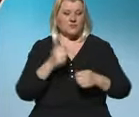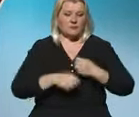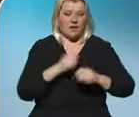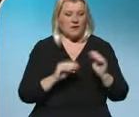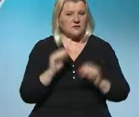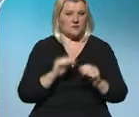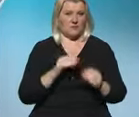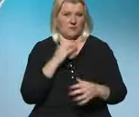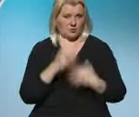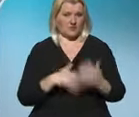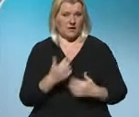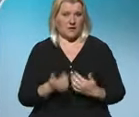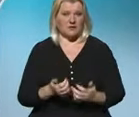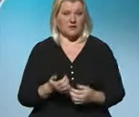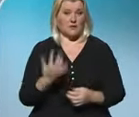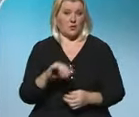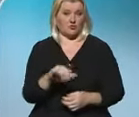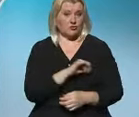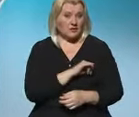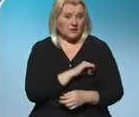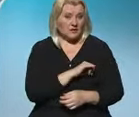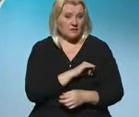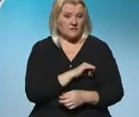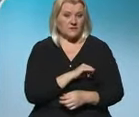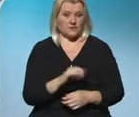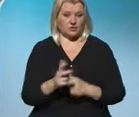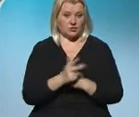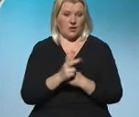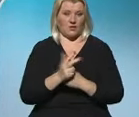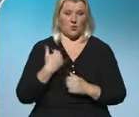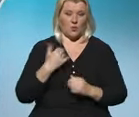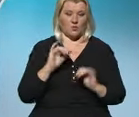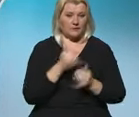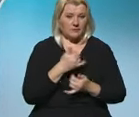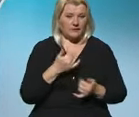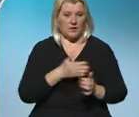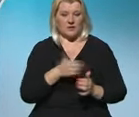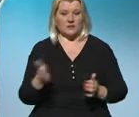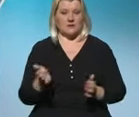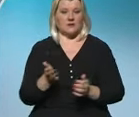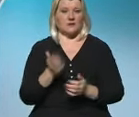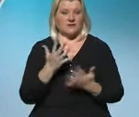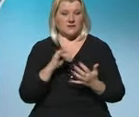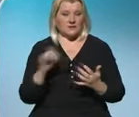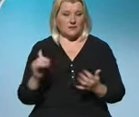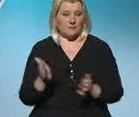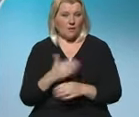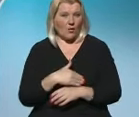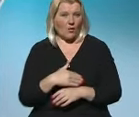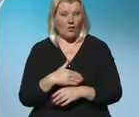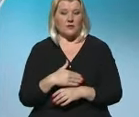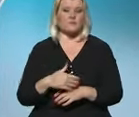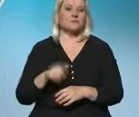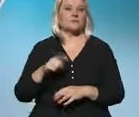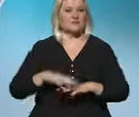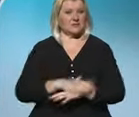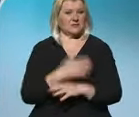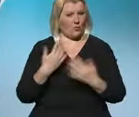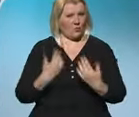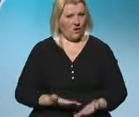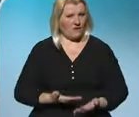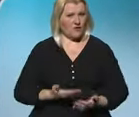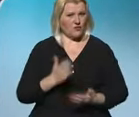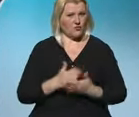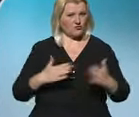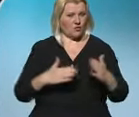jste začala brzy s tou profesí, po těch 10 letech cítíte někdy trošku třeba únavu, anebo pořád ještě jste jako motor, který je nastartovaný a pořád